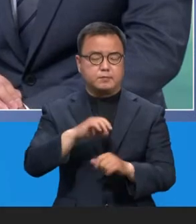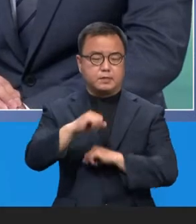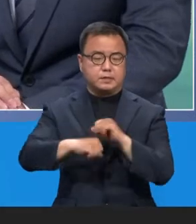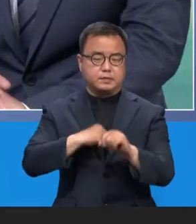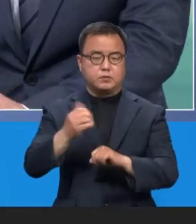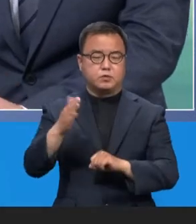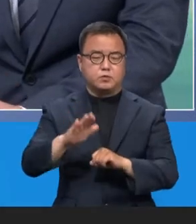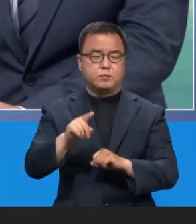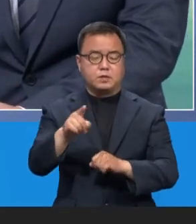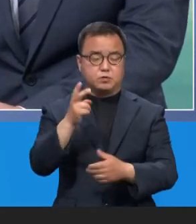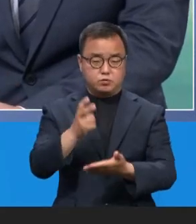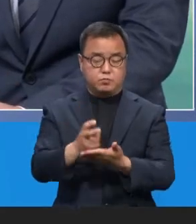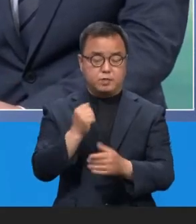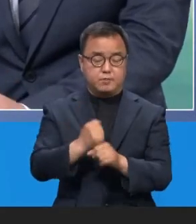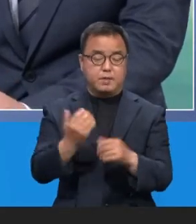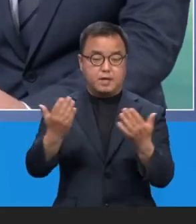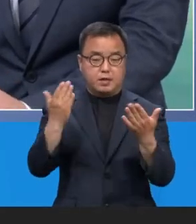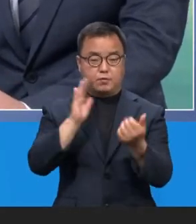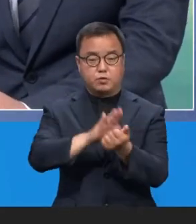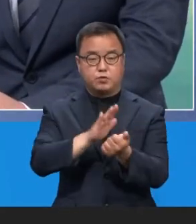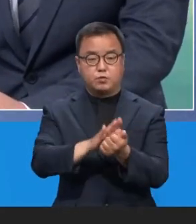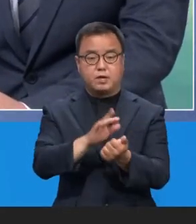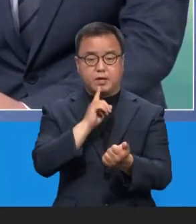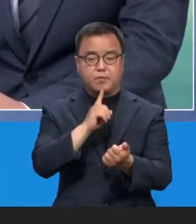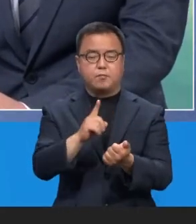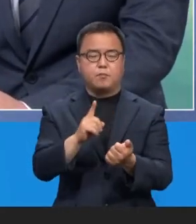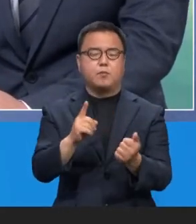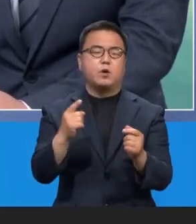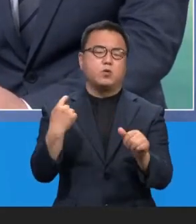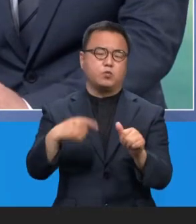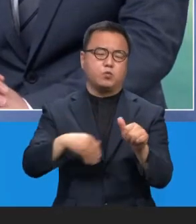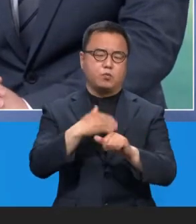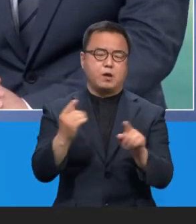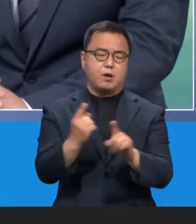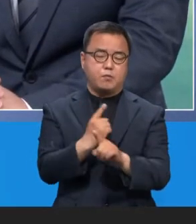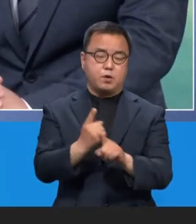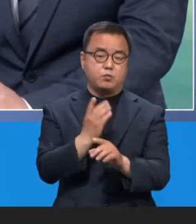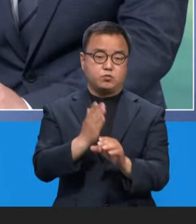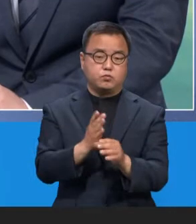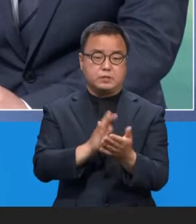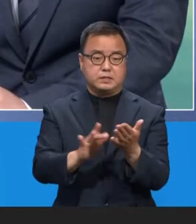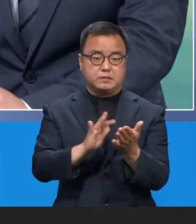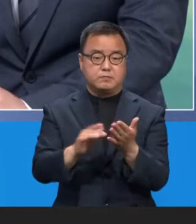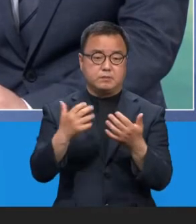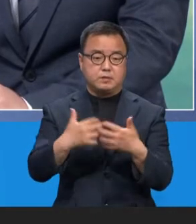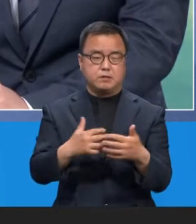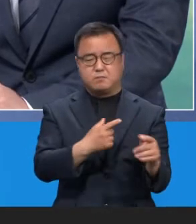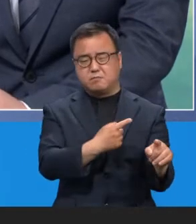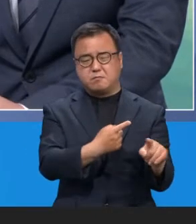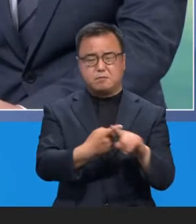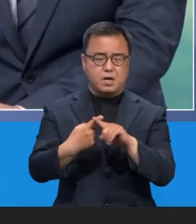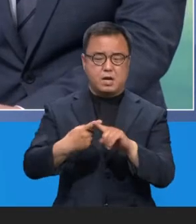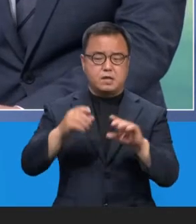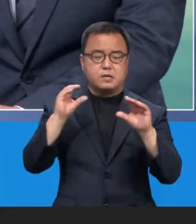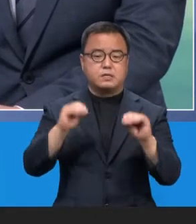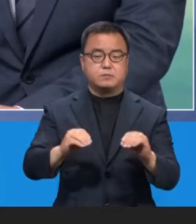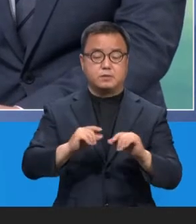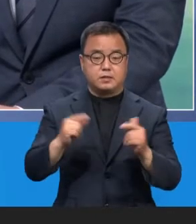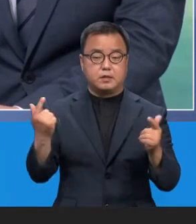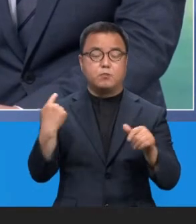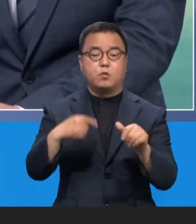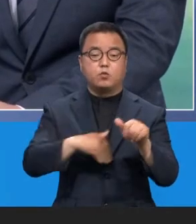지원하겠다 고 밝혔는데요 이제 이미 바뀐 교육환경에서 스마트 기기를 무조건 금지 할게 아니라 교육과정의 적절히